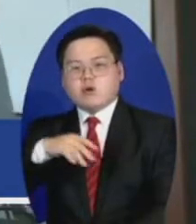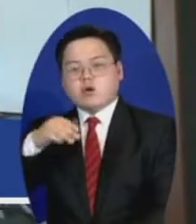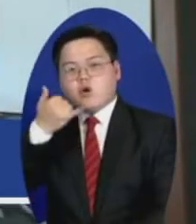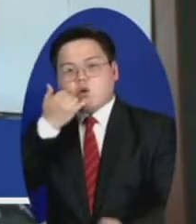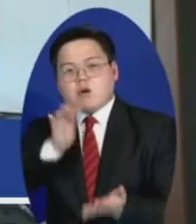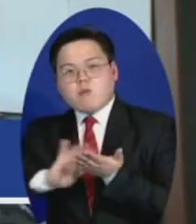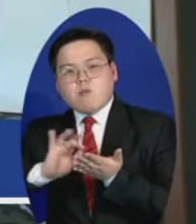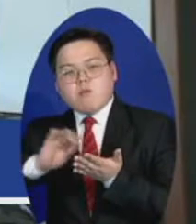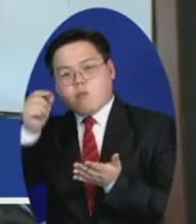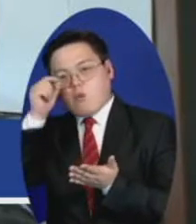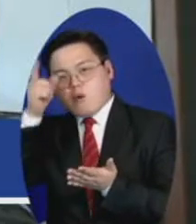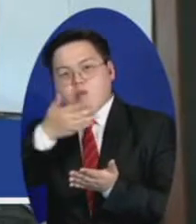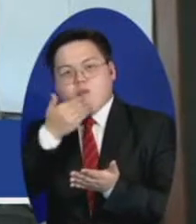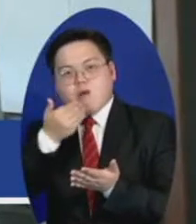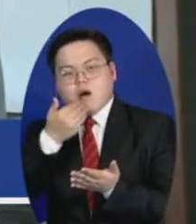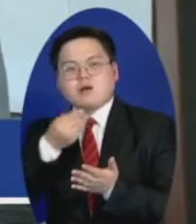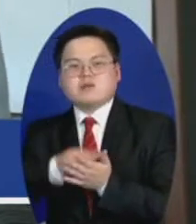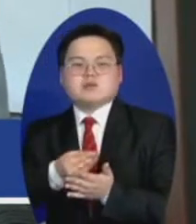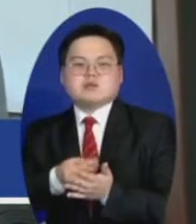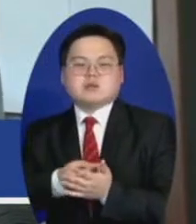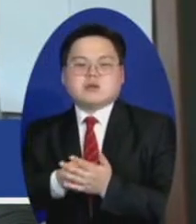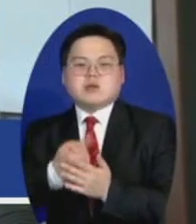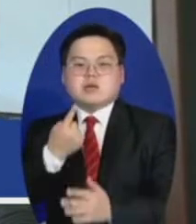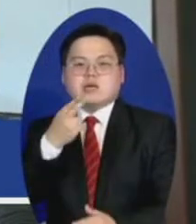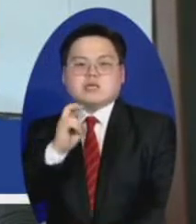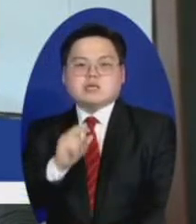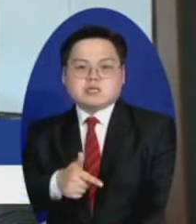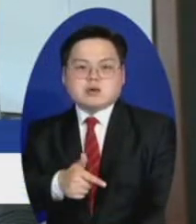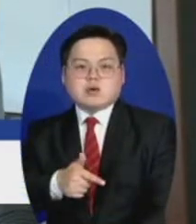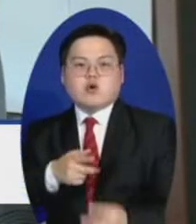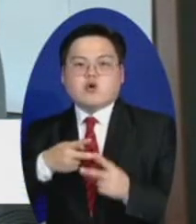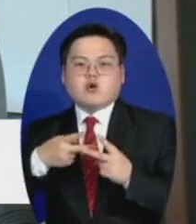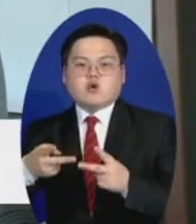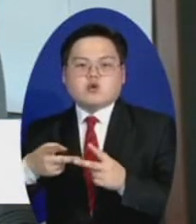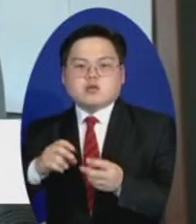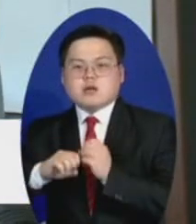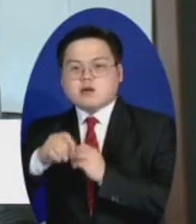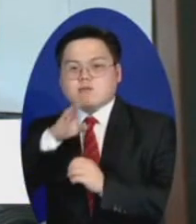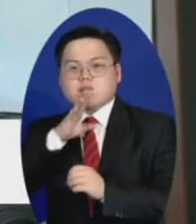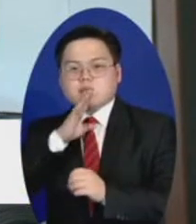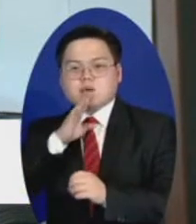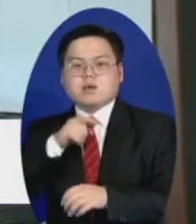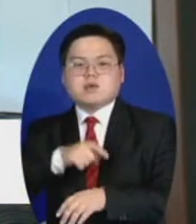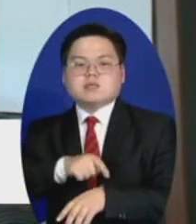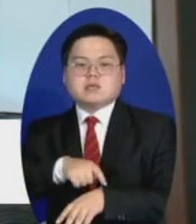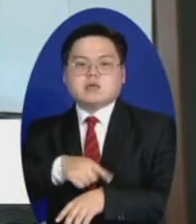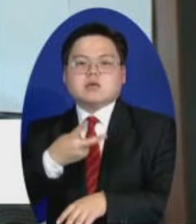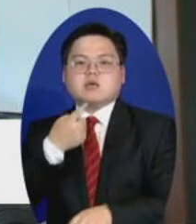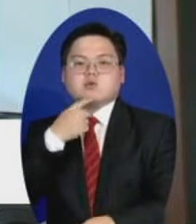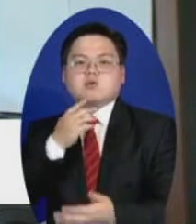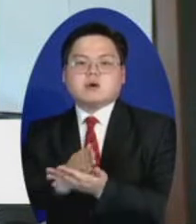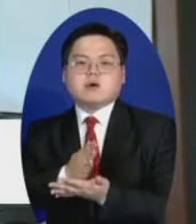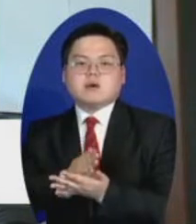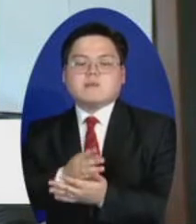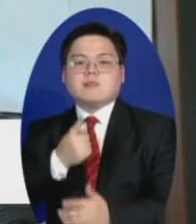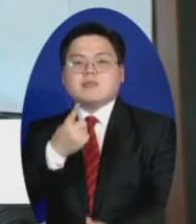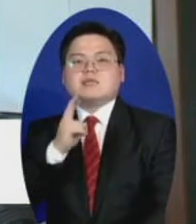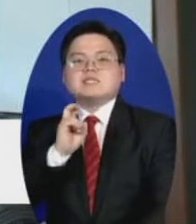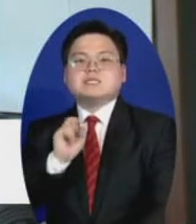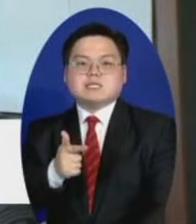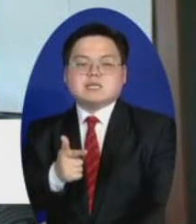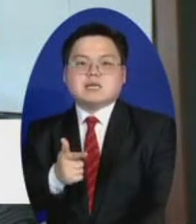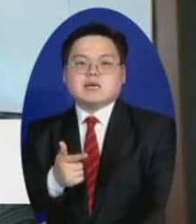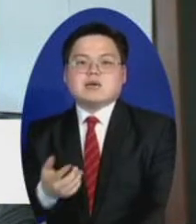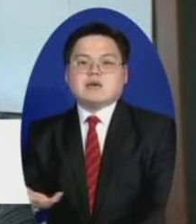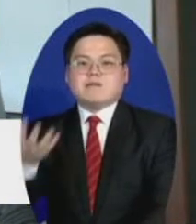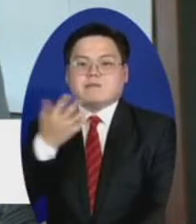ухаалаг утсгүй тий. Ингээ нэг цэгийн үйлчилгээнд ирэх үе юм. Одоо нэг цахим юм шилжилт хийхэд юм шилжилтийн үе байгаа байхгүй. Тэгэхээр энэ нэг цэгүүд төр ирээд